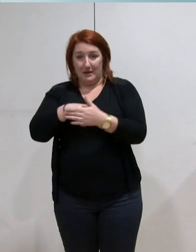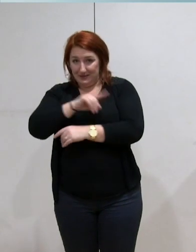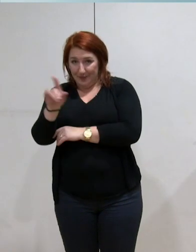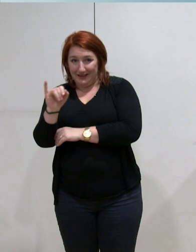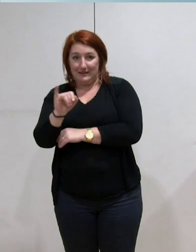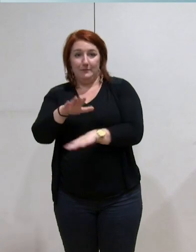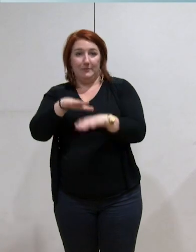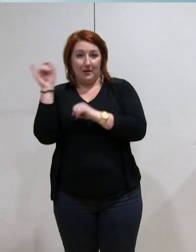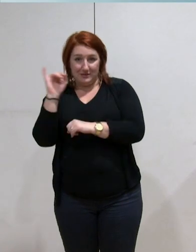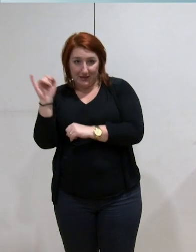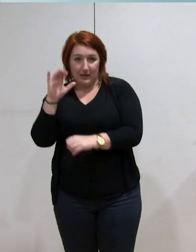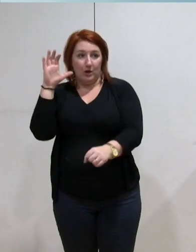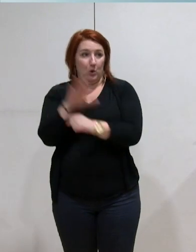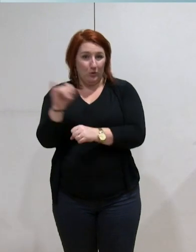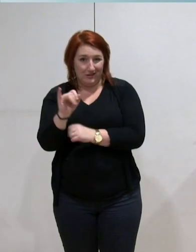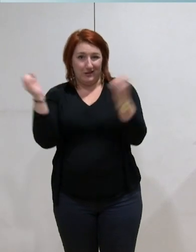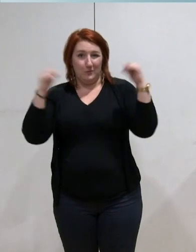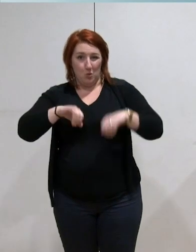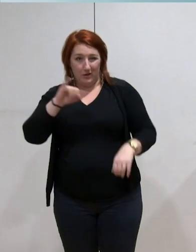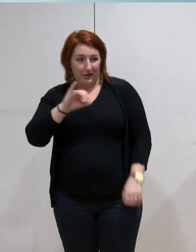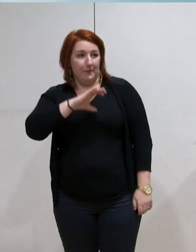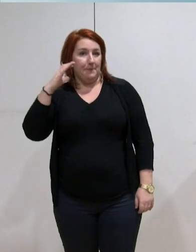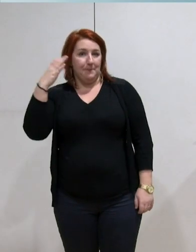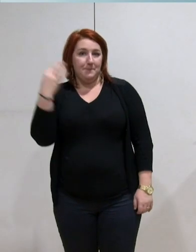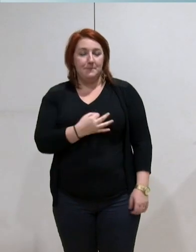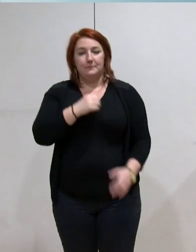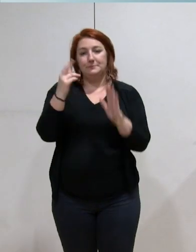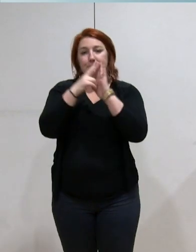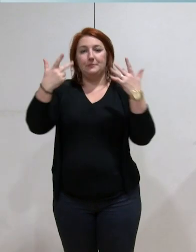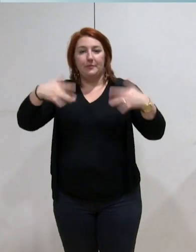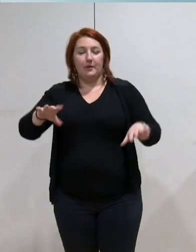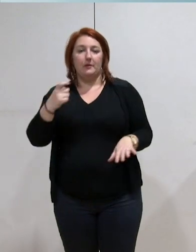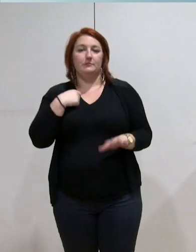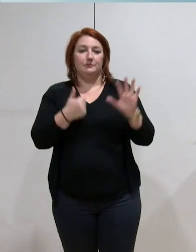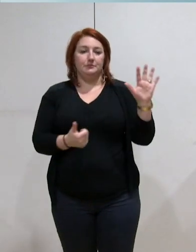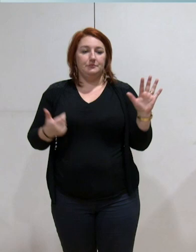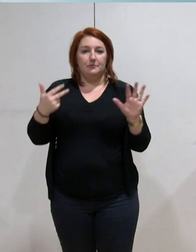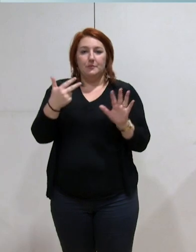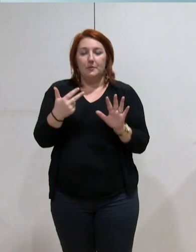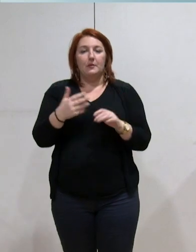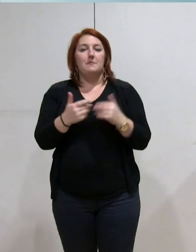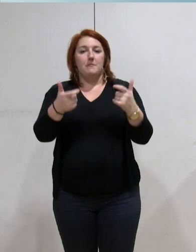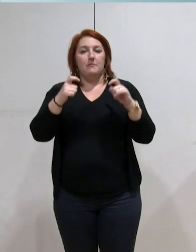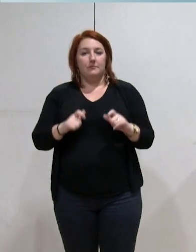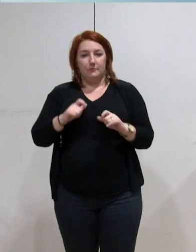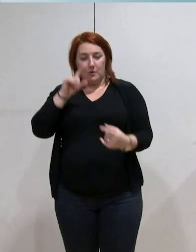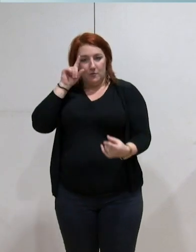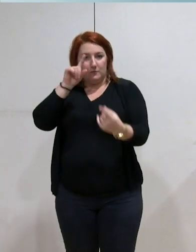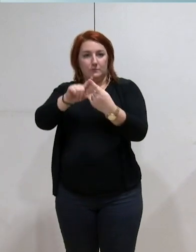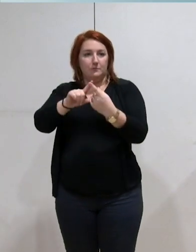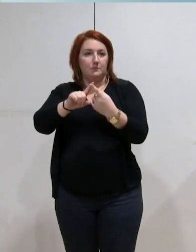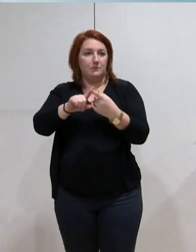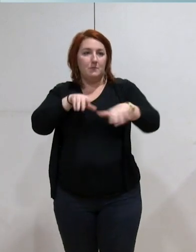vote pour unanimité délibération adoptée la 68 les conventions d'objectifs et de moyens avec les associations